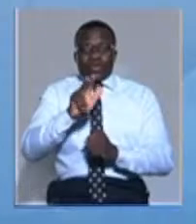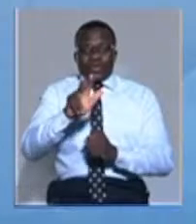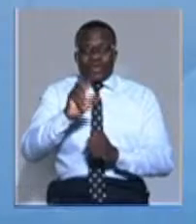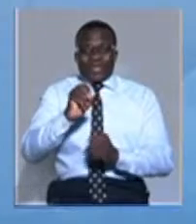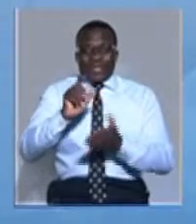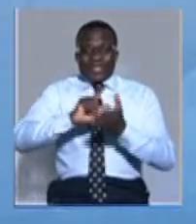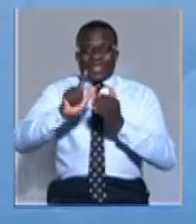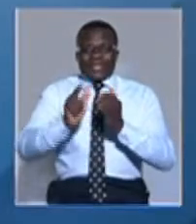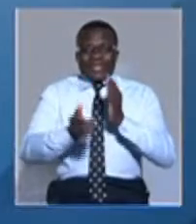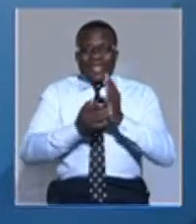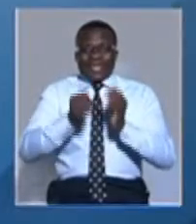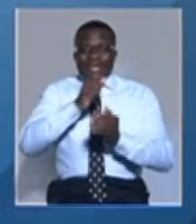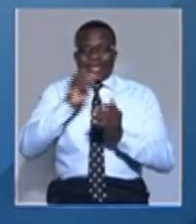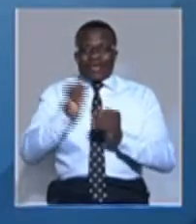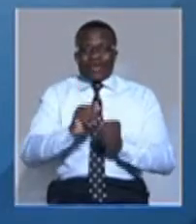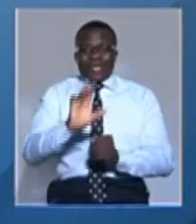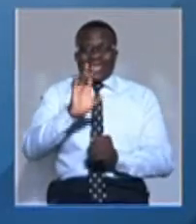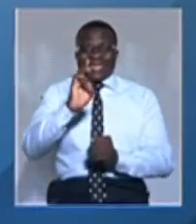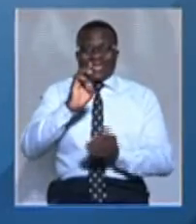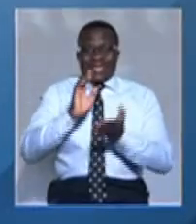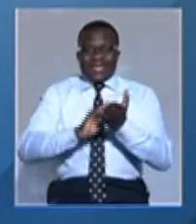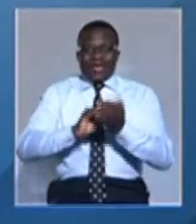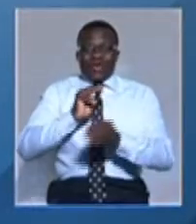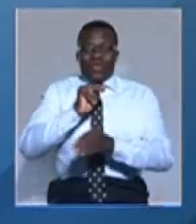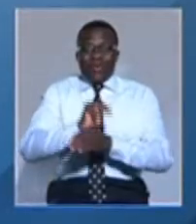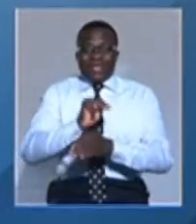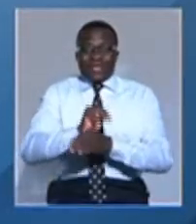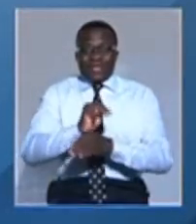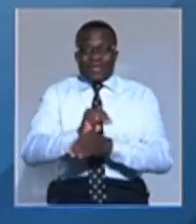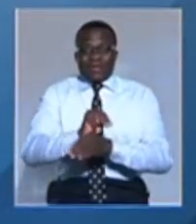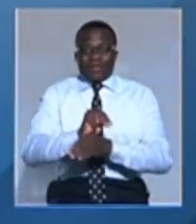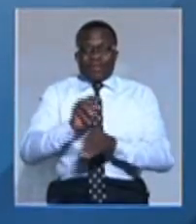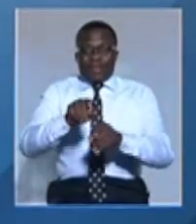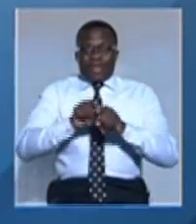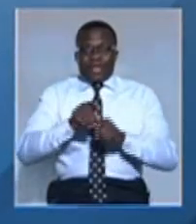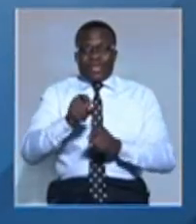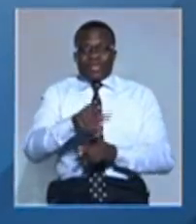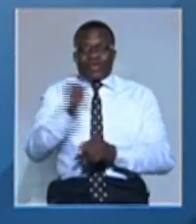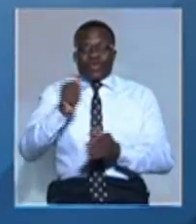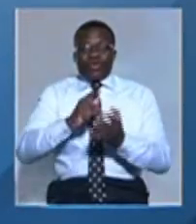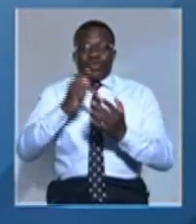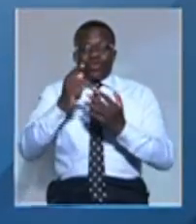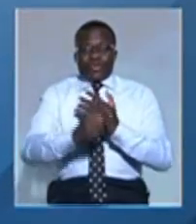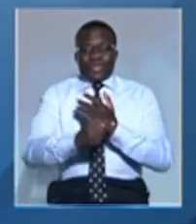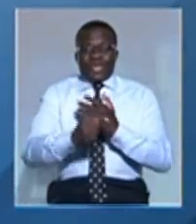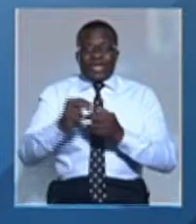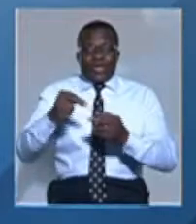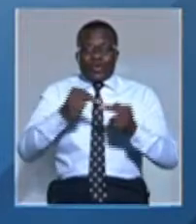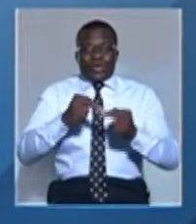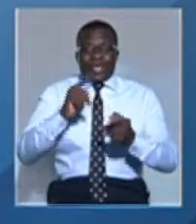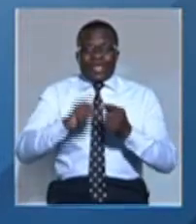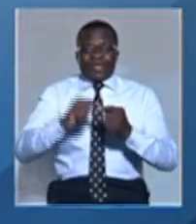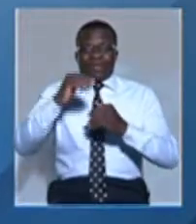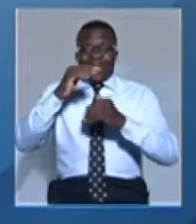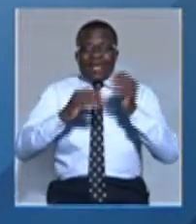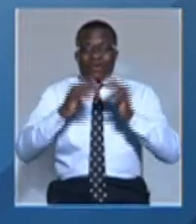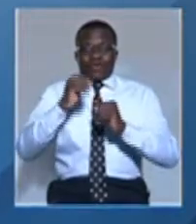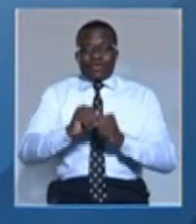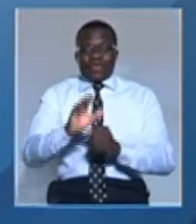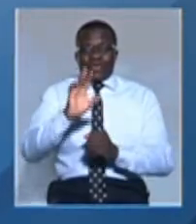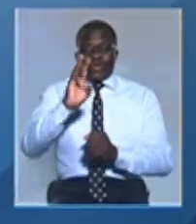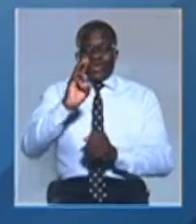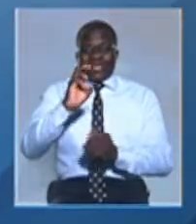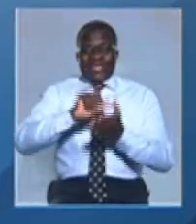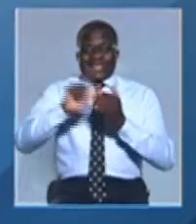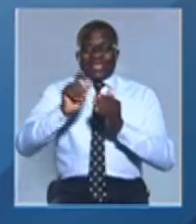lycées techniques agricoles et 7 écoles de métiers, ainsi que d'un autre projet relatif à la construction de 6